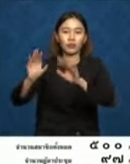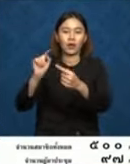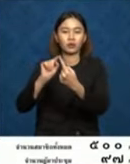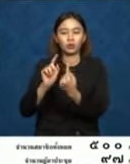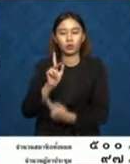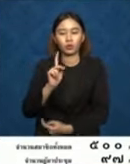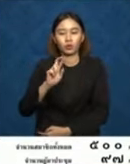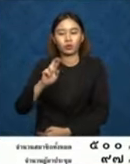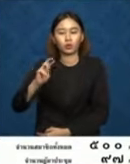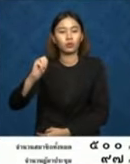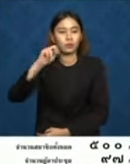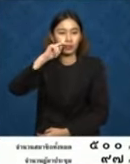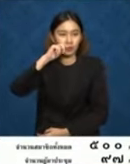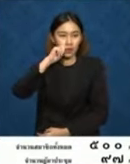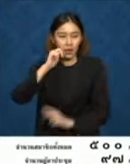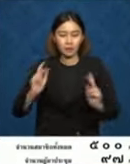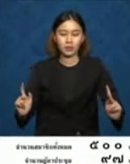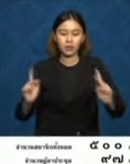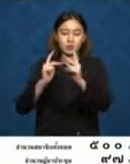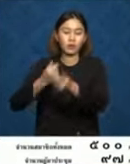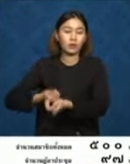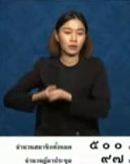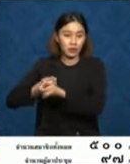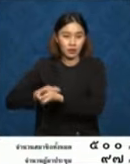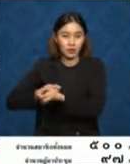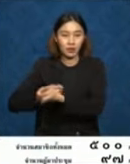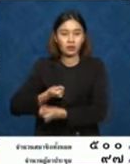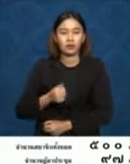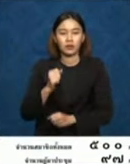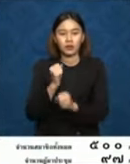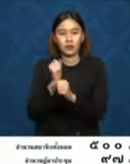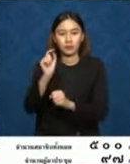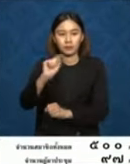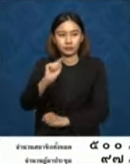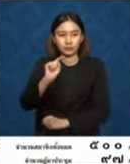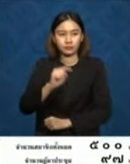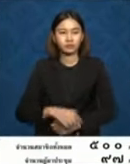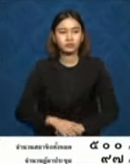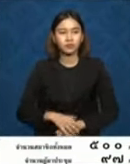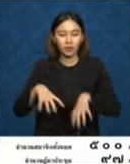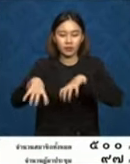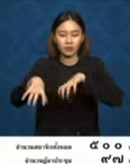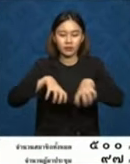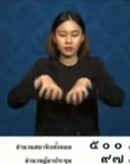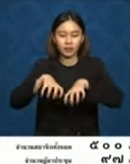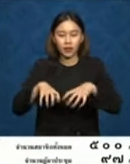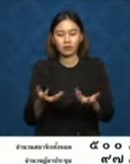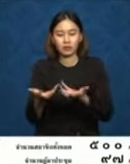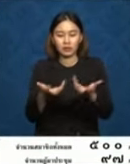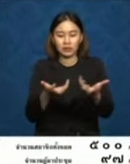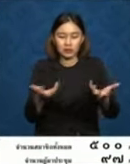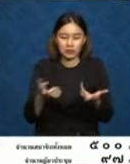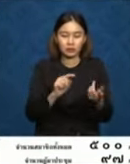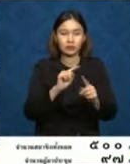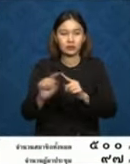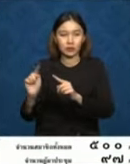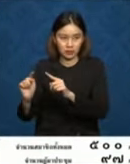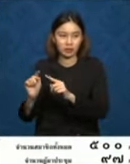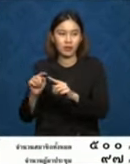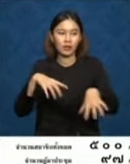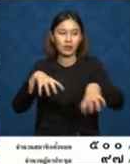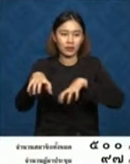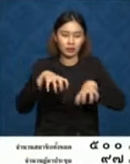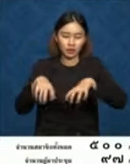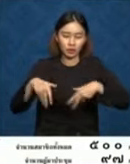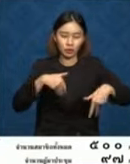ถึงกรมชลประทานกระทรวงเกษตรและสหกรณ์เร่งดำเนินการ จัดการวัชพืชในแม่น้ำลำคลองสายหลัก